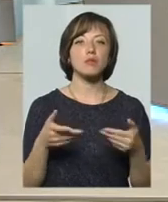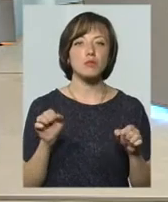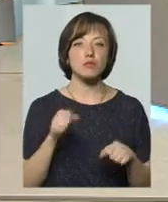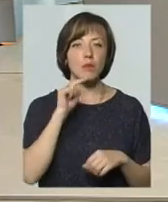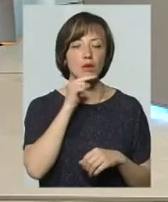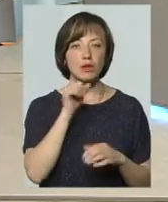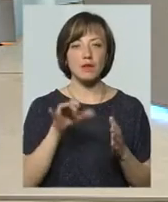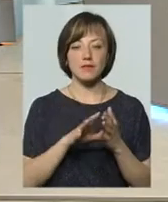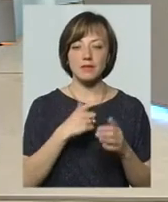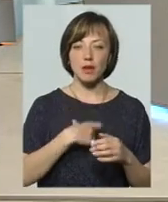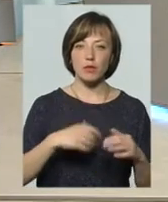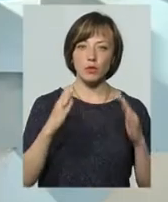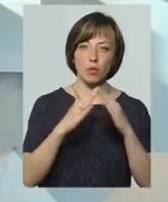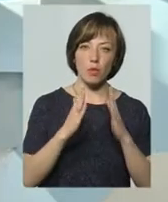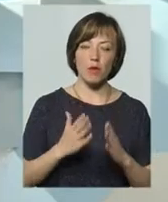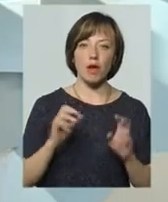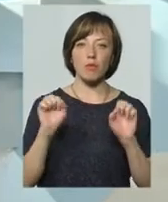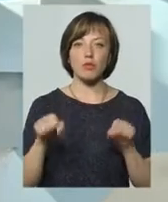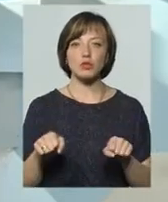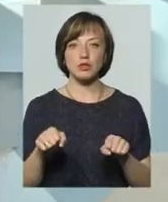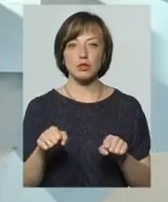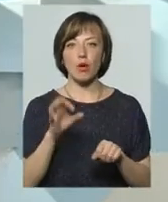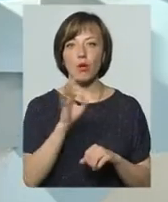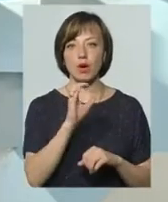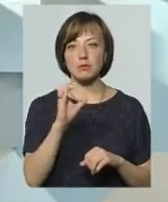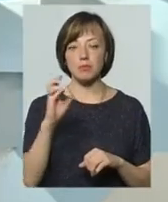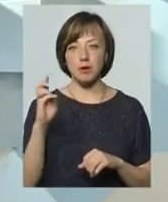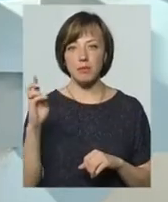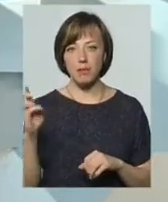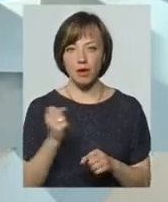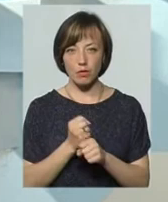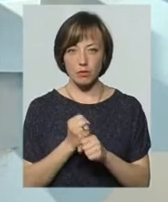економити енергію в себе вдома, як це може допомогти ОСББ. От зараз ми